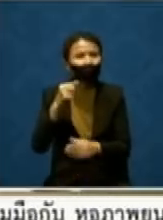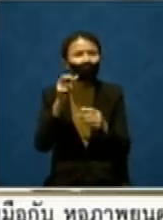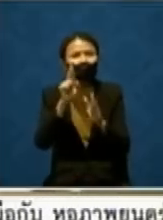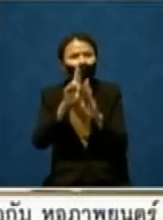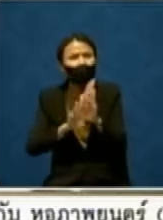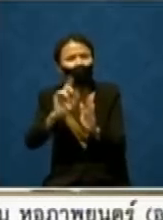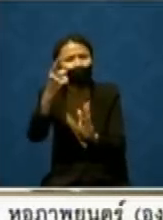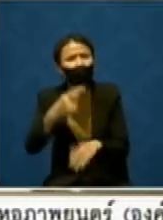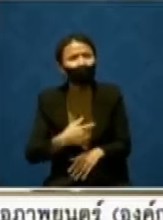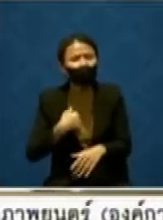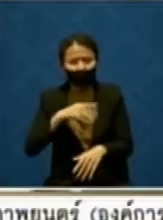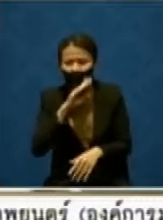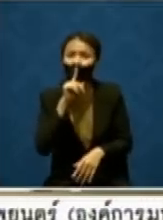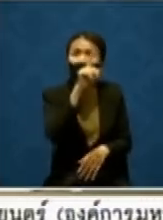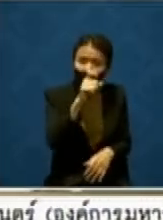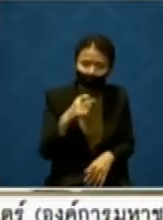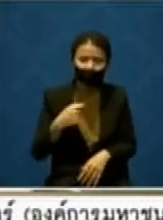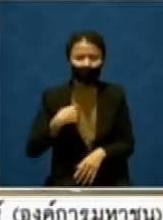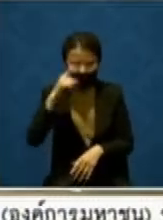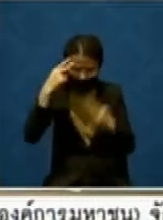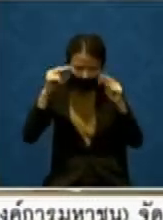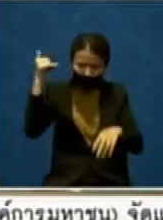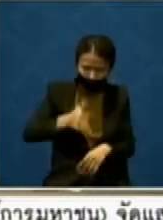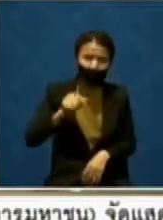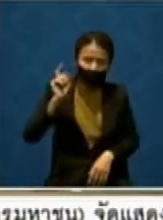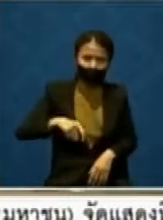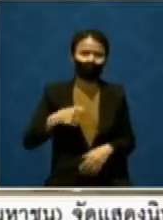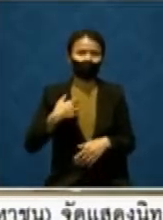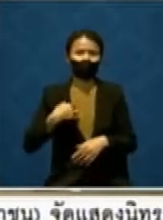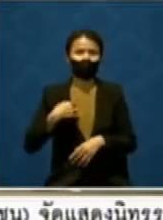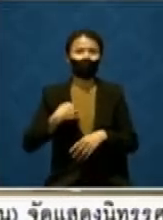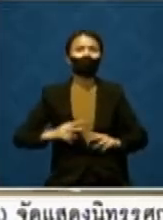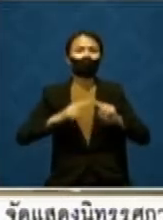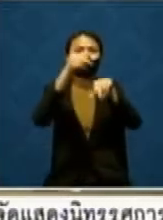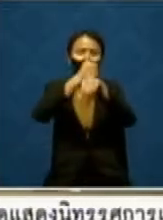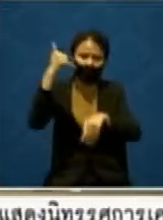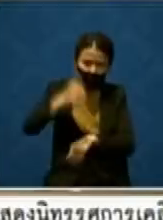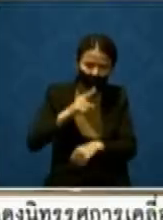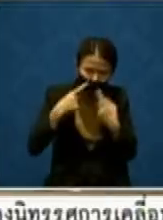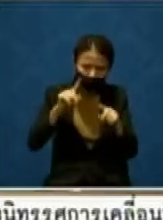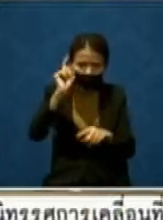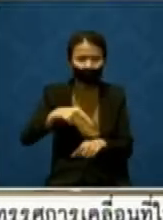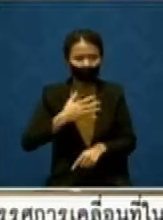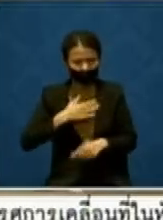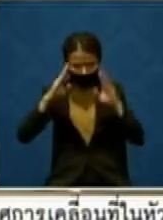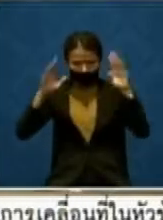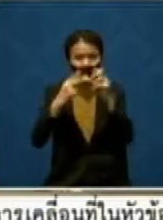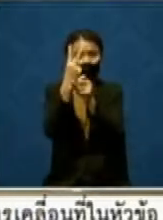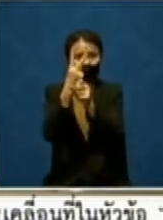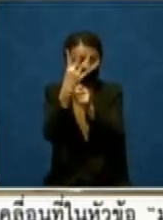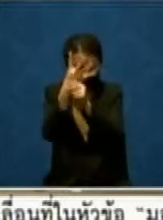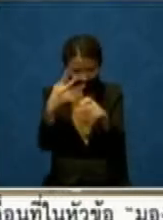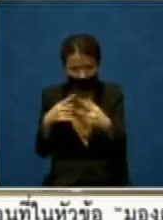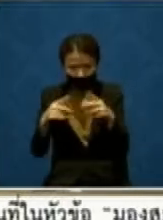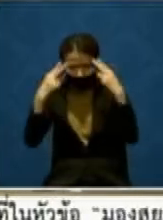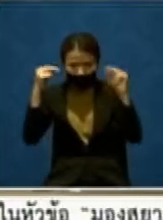แลวก็จะมีพิดาลิงคณจะหาอยู่หาอิวาหอ อิวามาใชไเออ นะ นะ2 คร